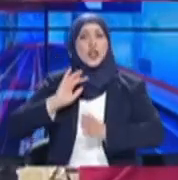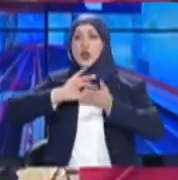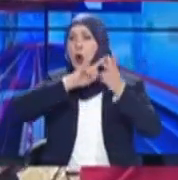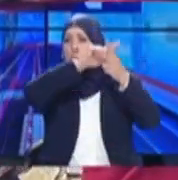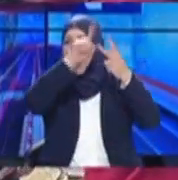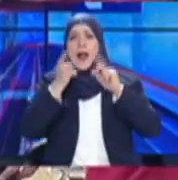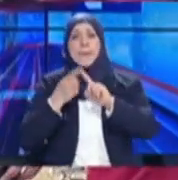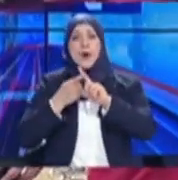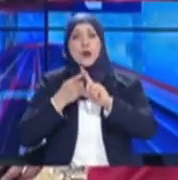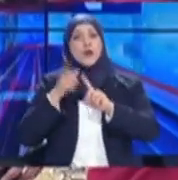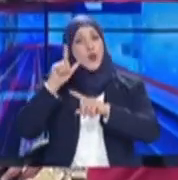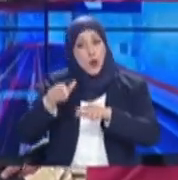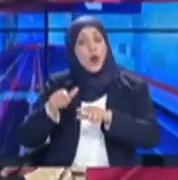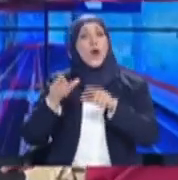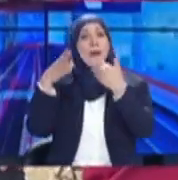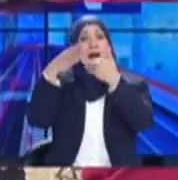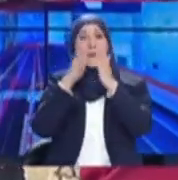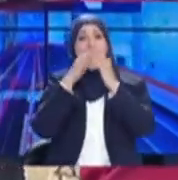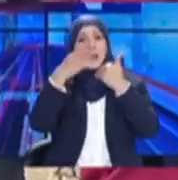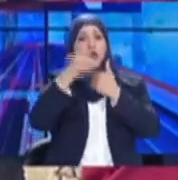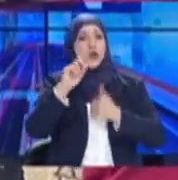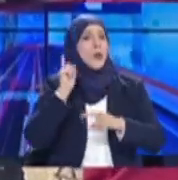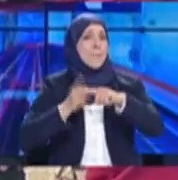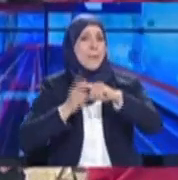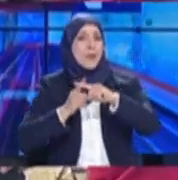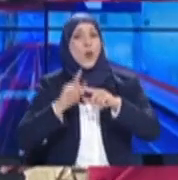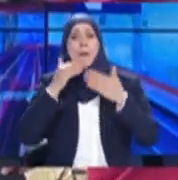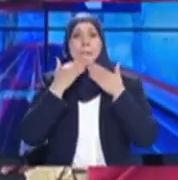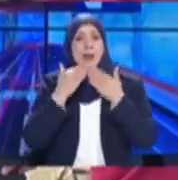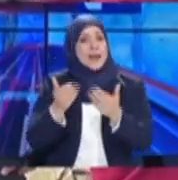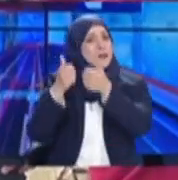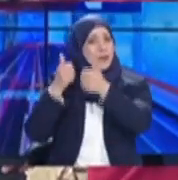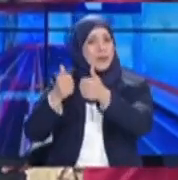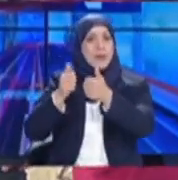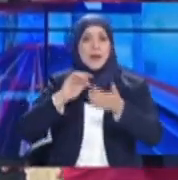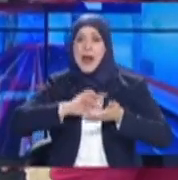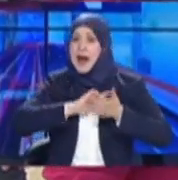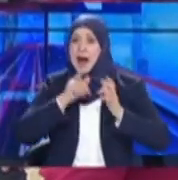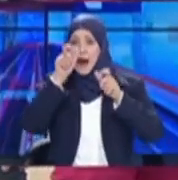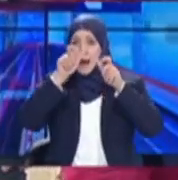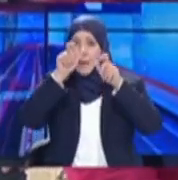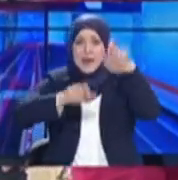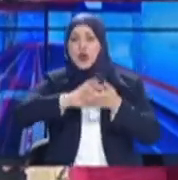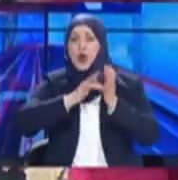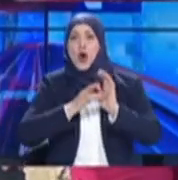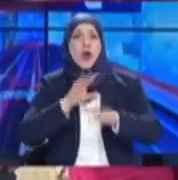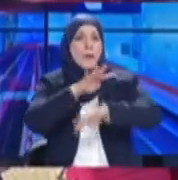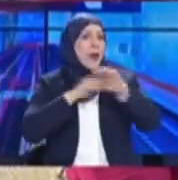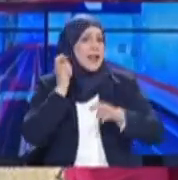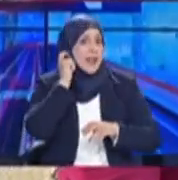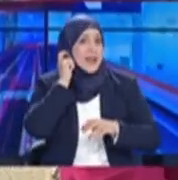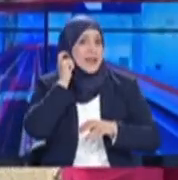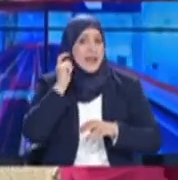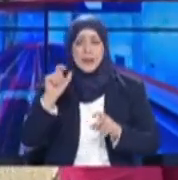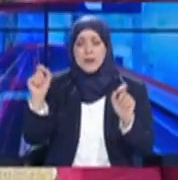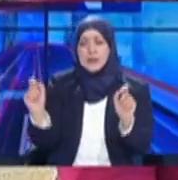تنفيذ حظر تجوال في يوم الثاني اه نحنا كنا اه منذ بروز اول حاله